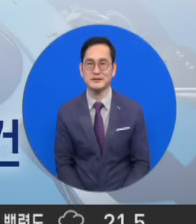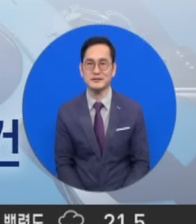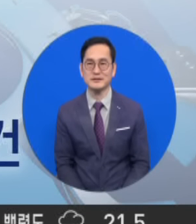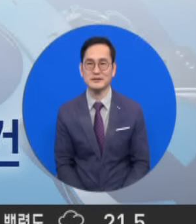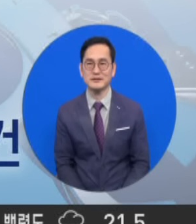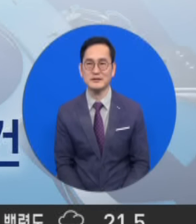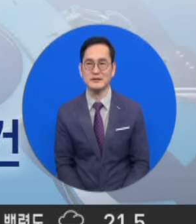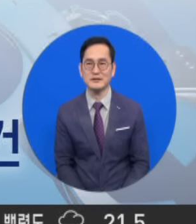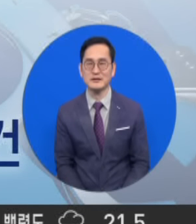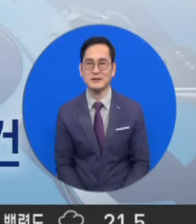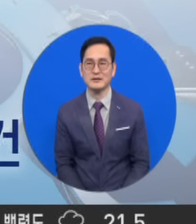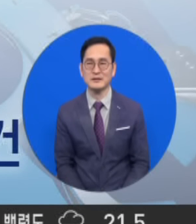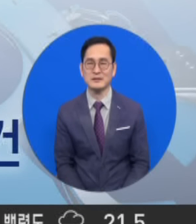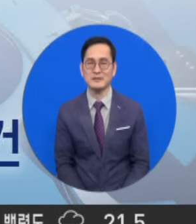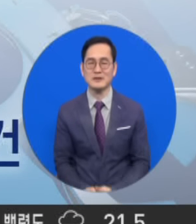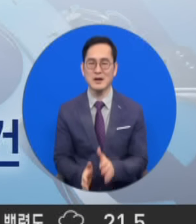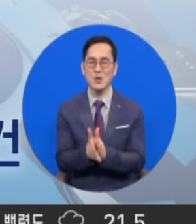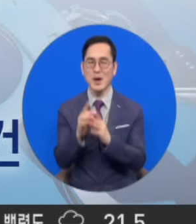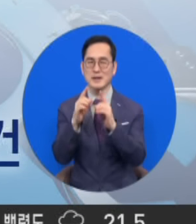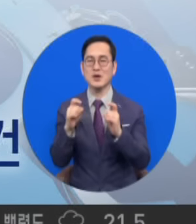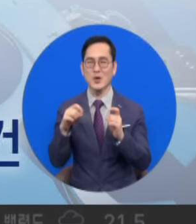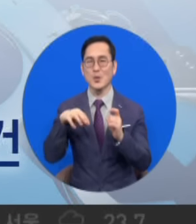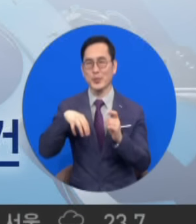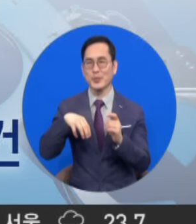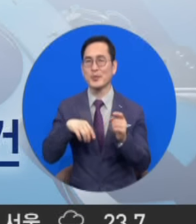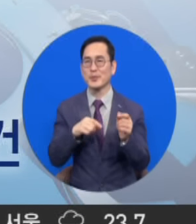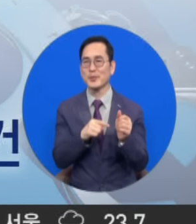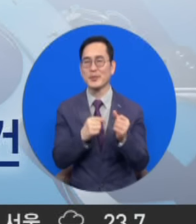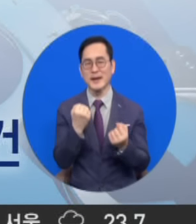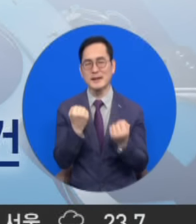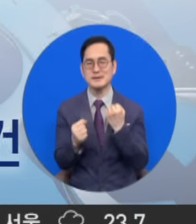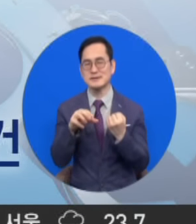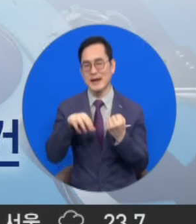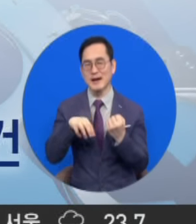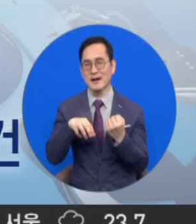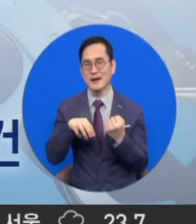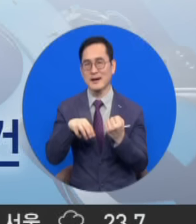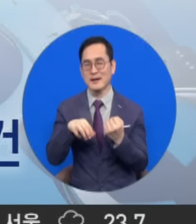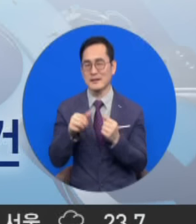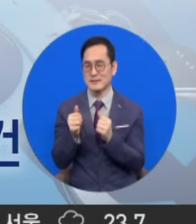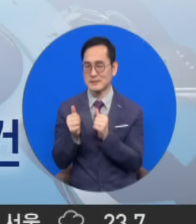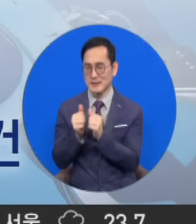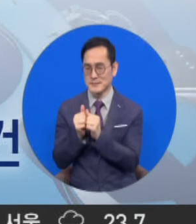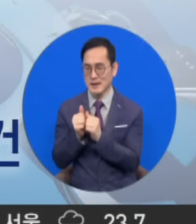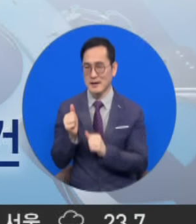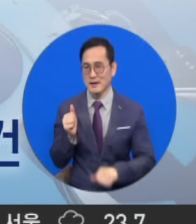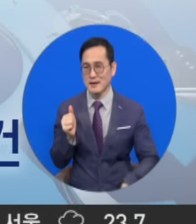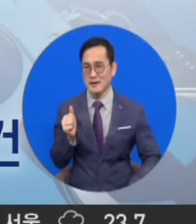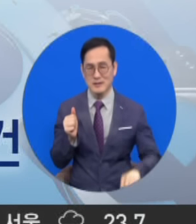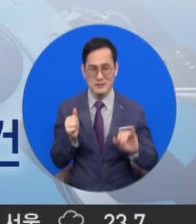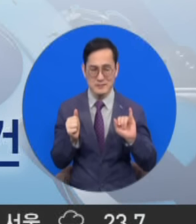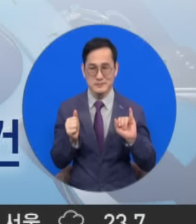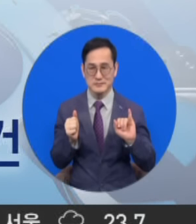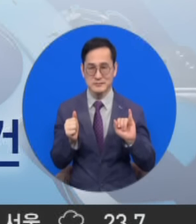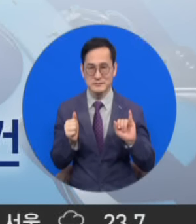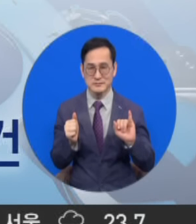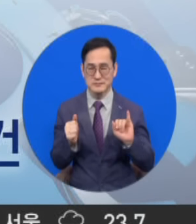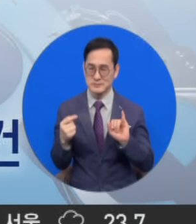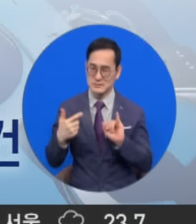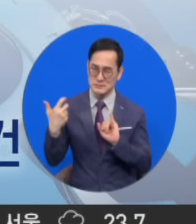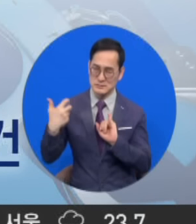지난달 23일 화성시 헬스장 인근 여자 화장실 50대 여성 A씨가 한 남성이 내 모습을